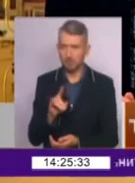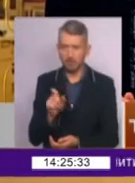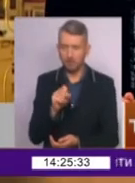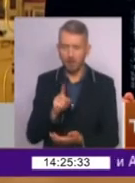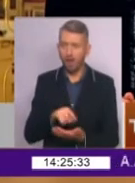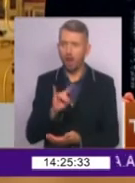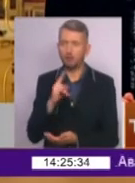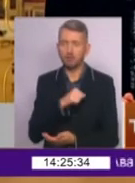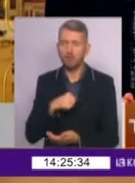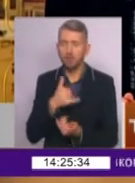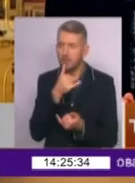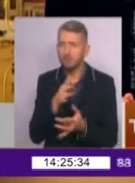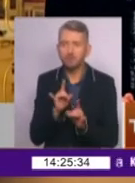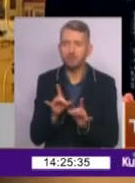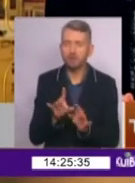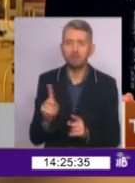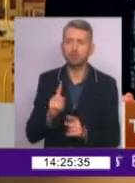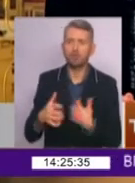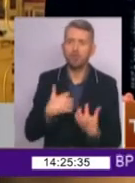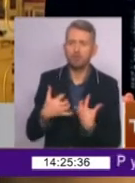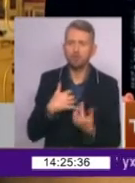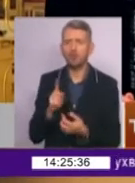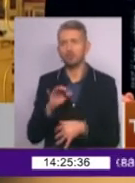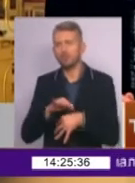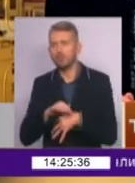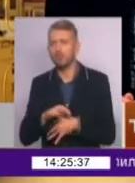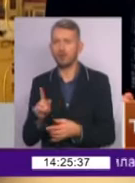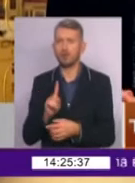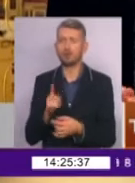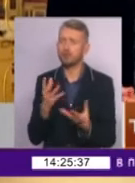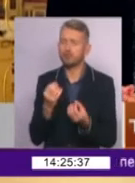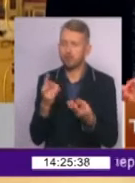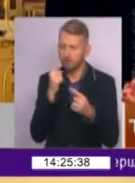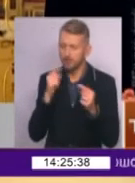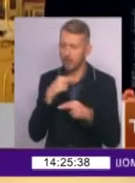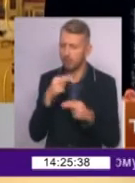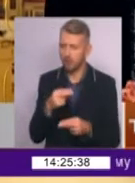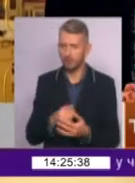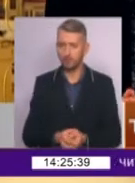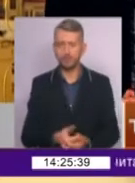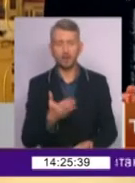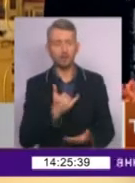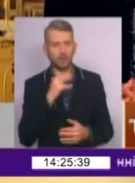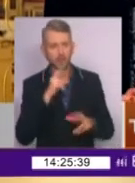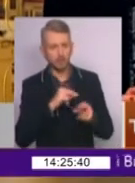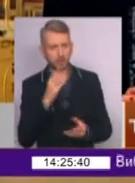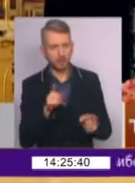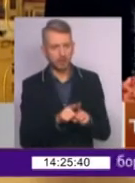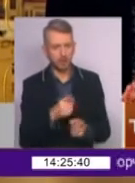може сама розказати, що турбує, на що треба ще звертати увагу. Якщо у нас вважається так,